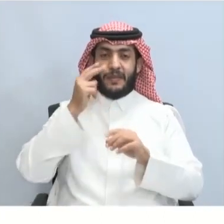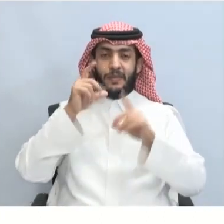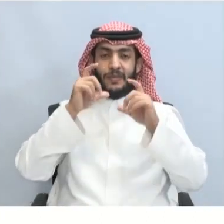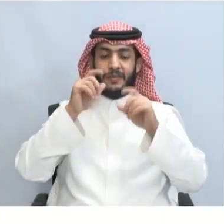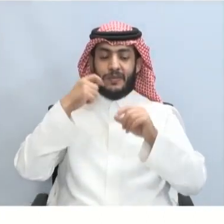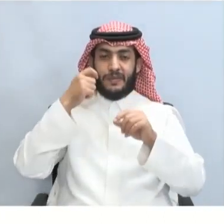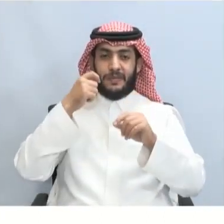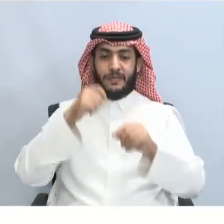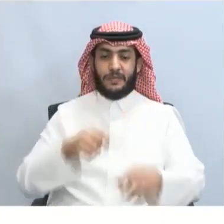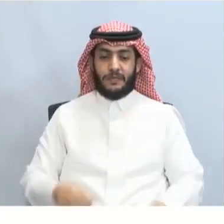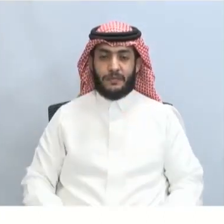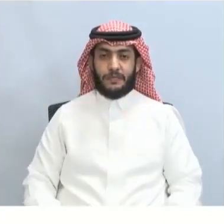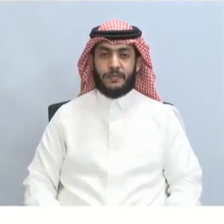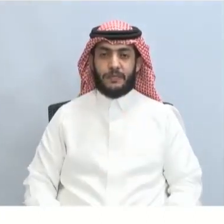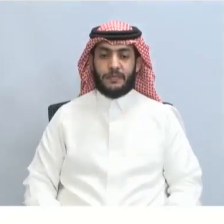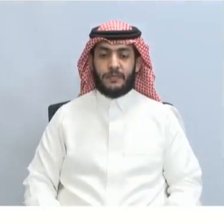المقطع